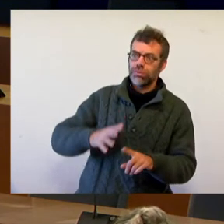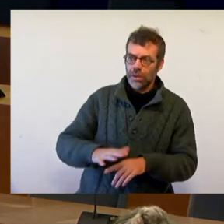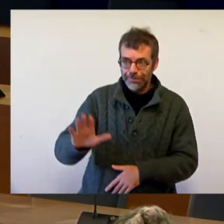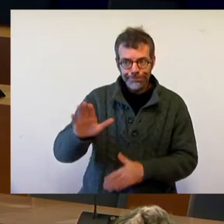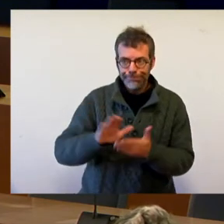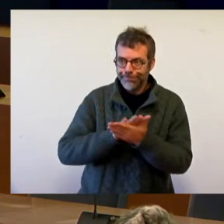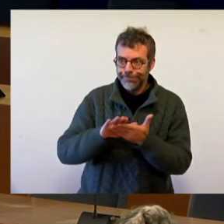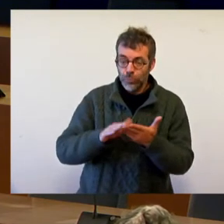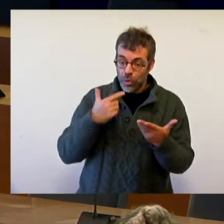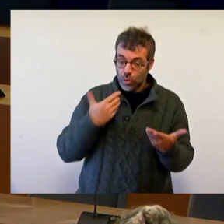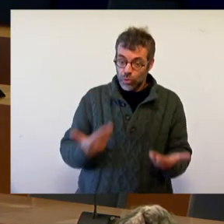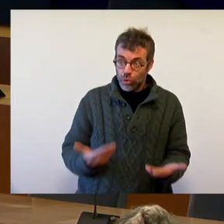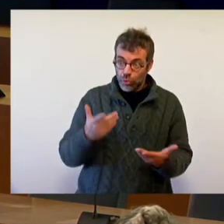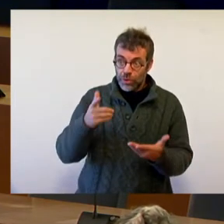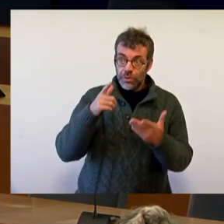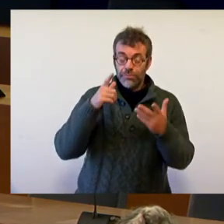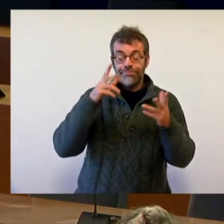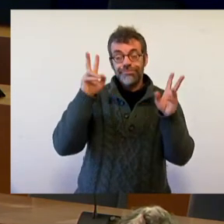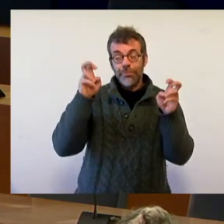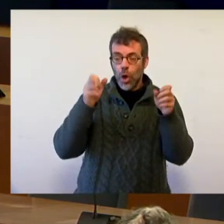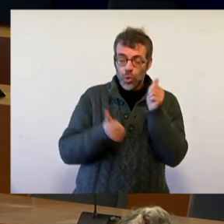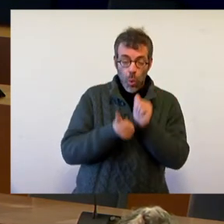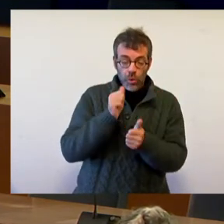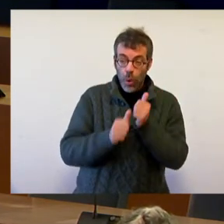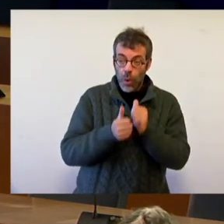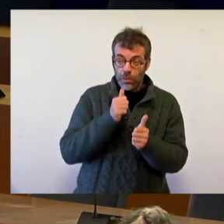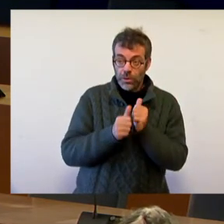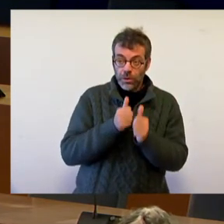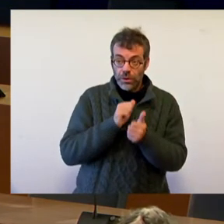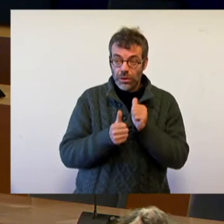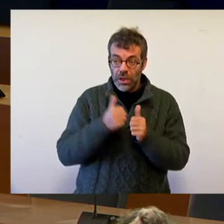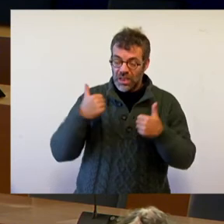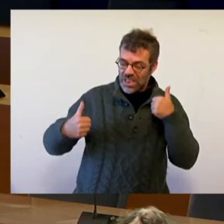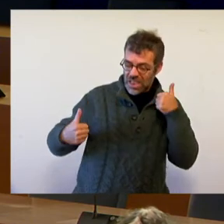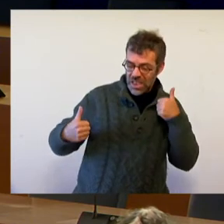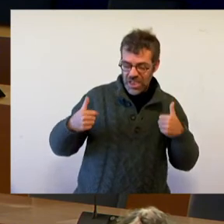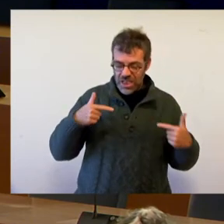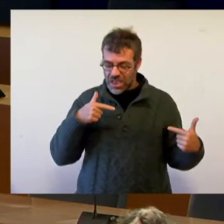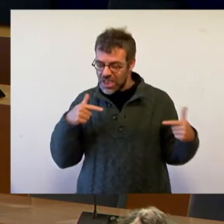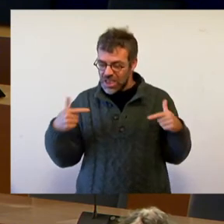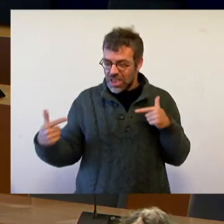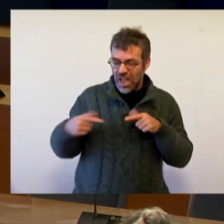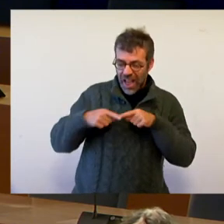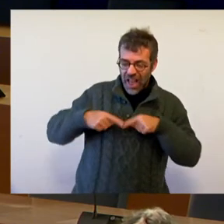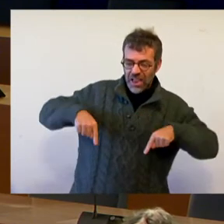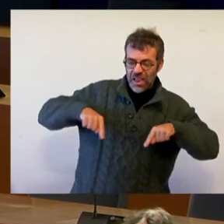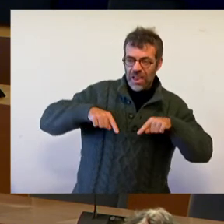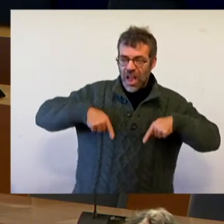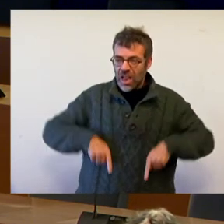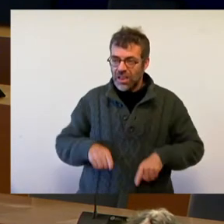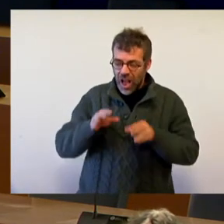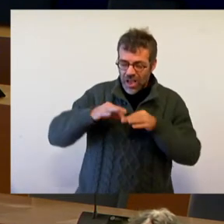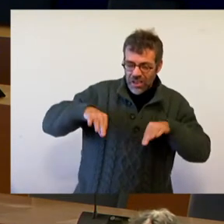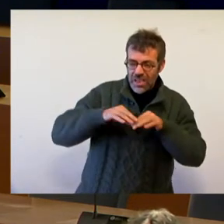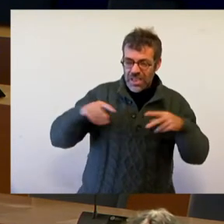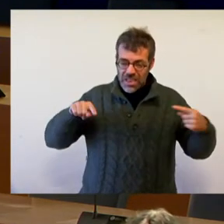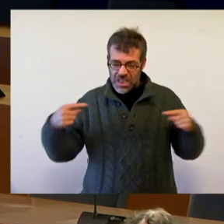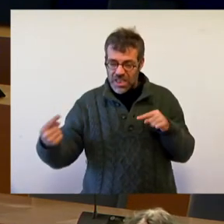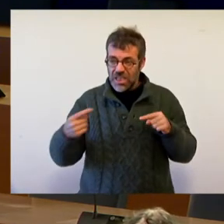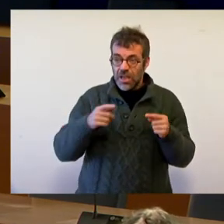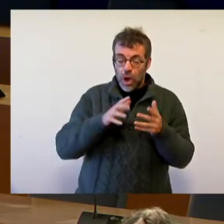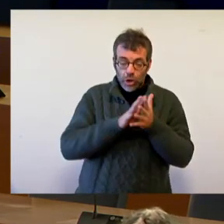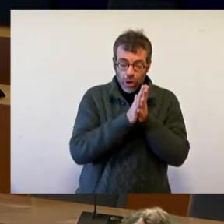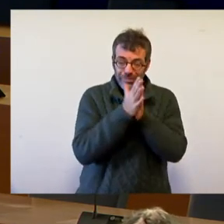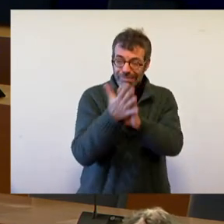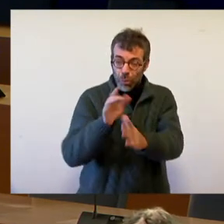de la mondialisation, de la concurrence féroce des États, de la nécessité de la transition énergétique, et nous